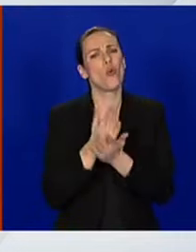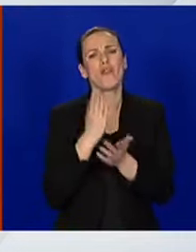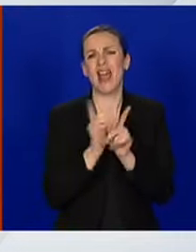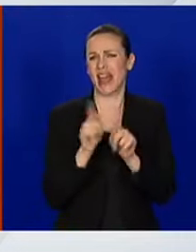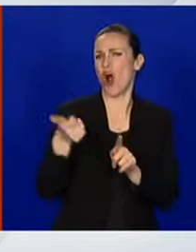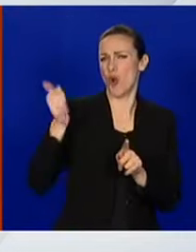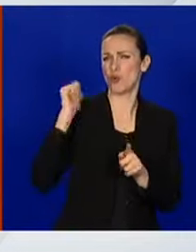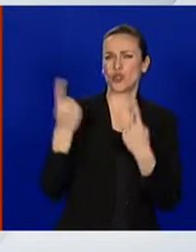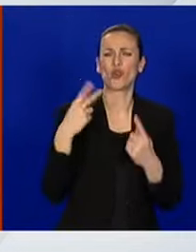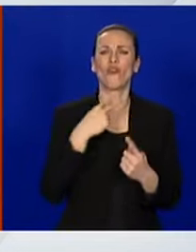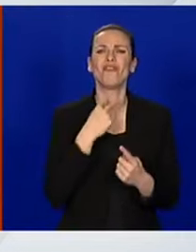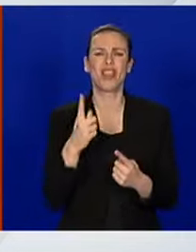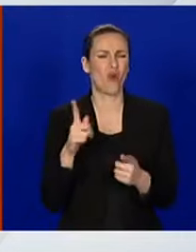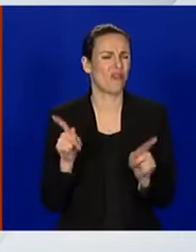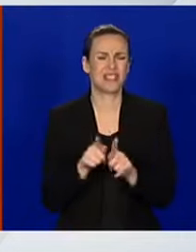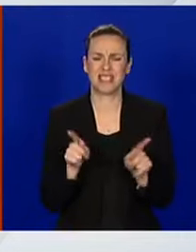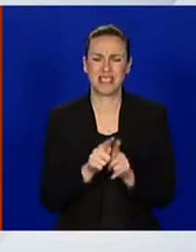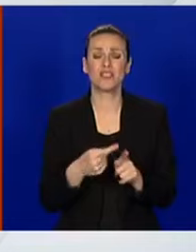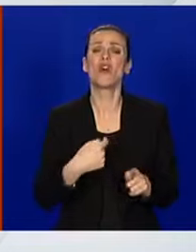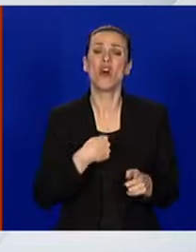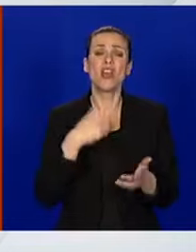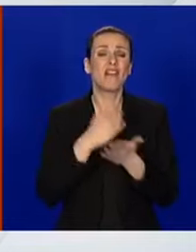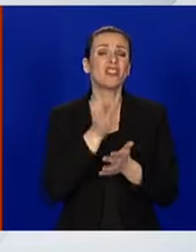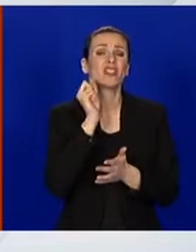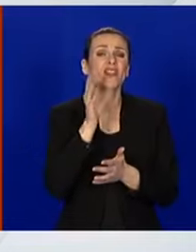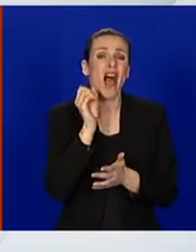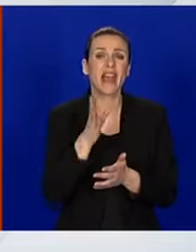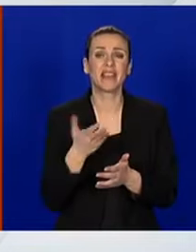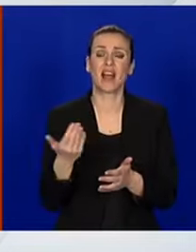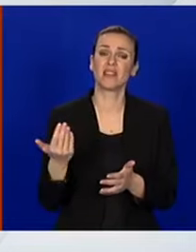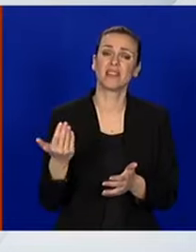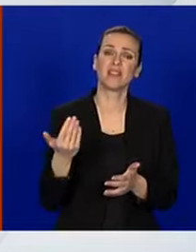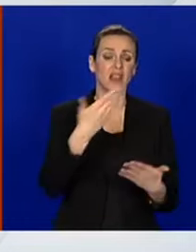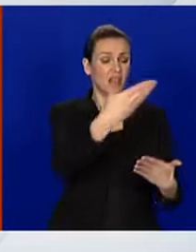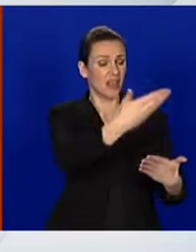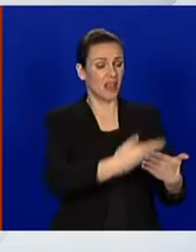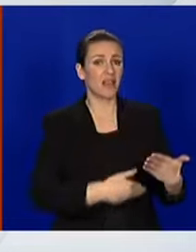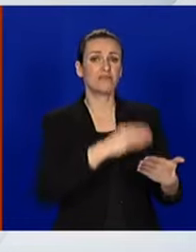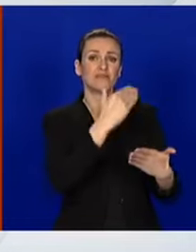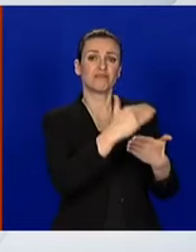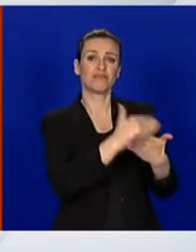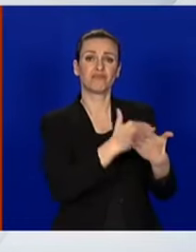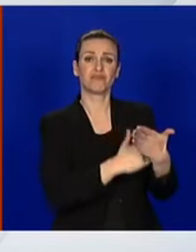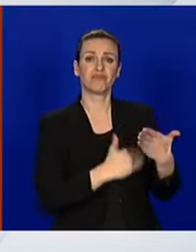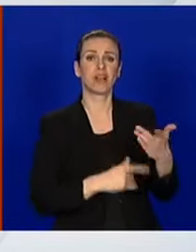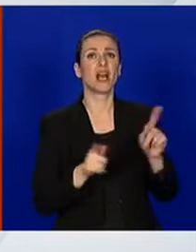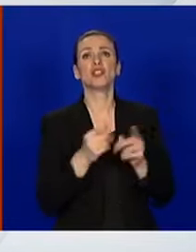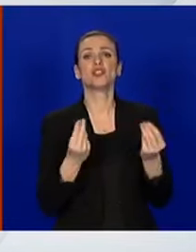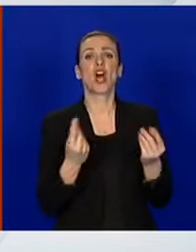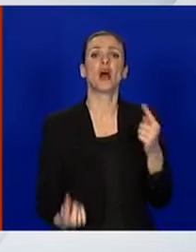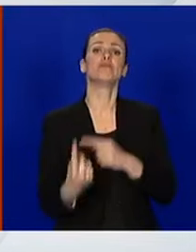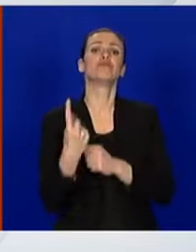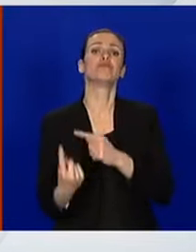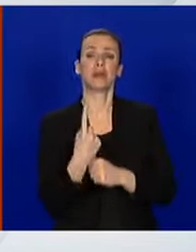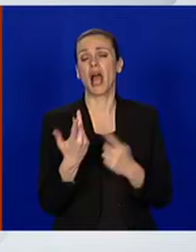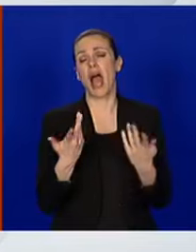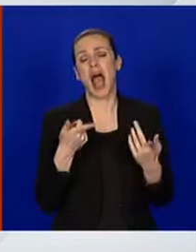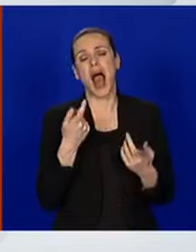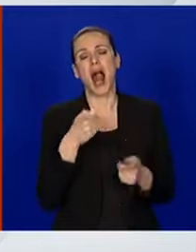u Vinkovcima. Ja imam svaki dan listu određenih incidenata, međutim to